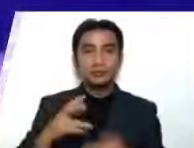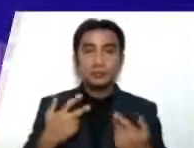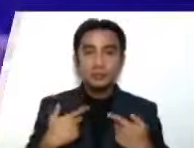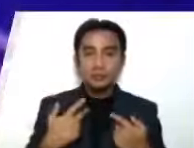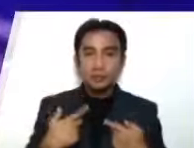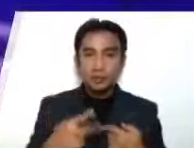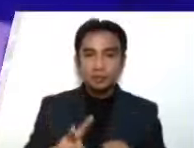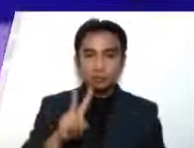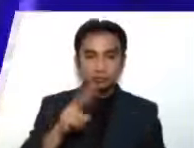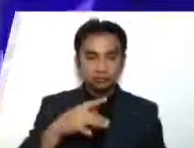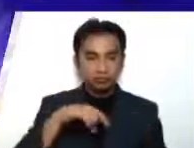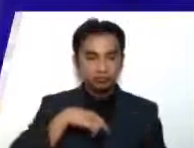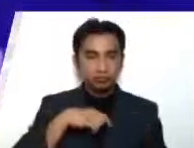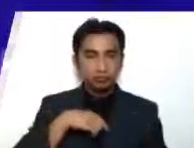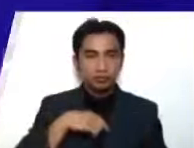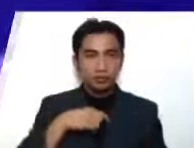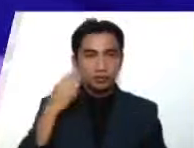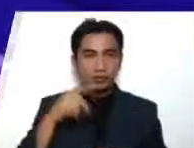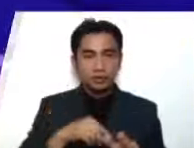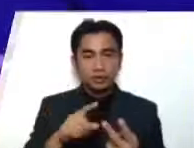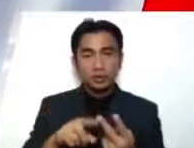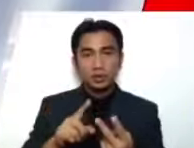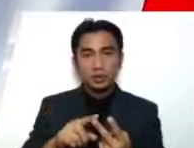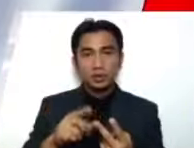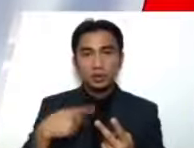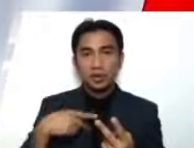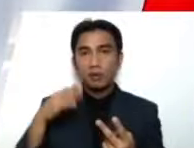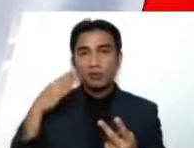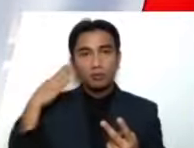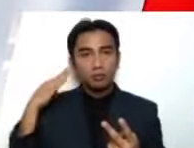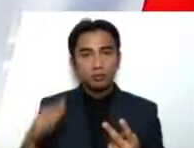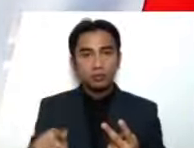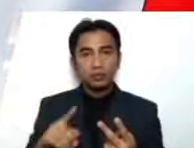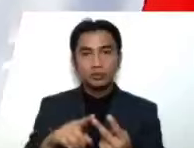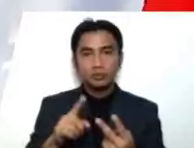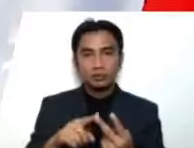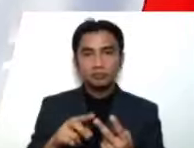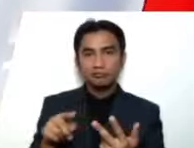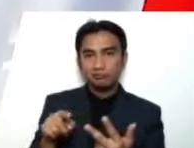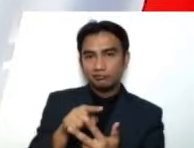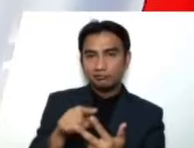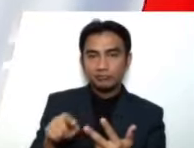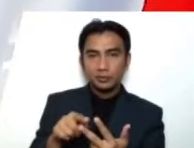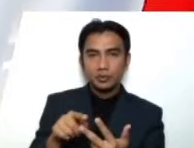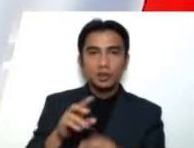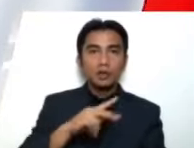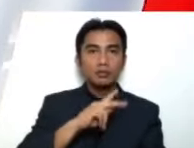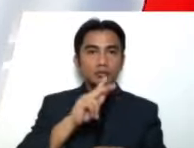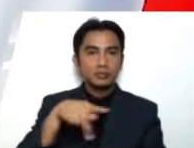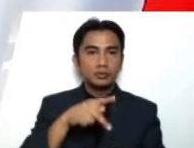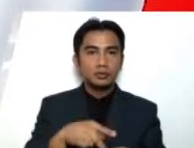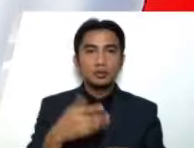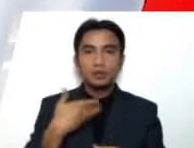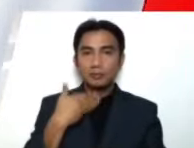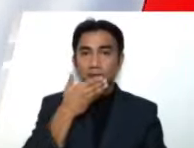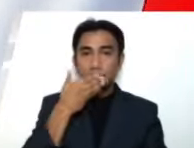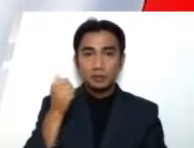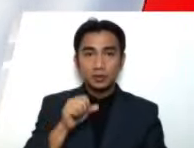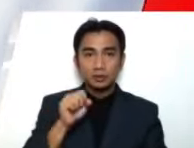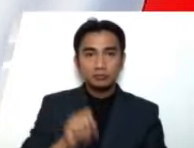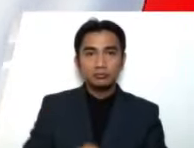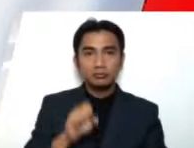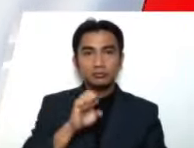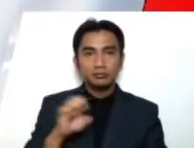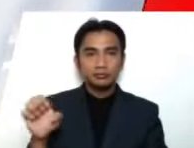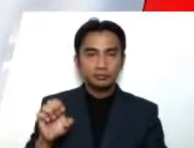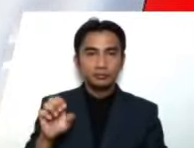medals naa Nestle peso at Ira Vegas sa boxing ang Pilipinas ang best performing South East Asian Country sa Paris Olympics bagay